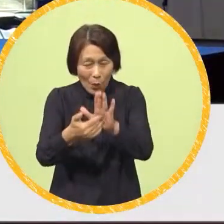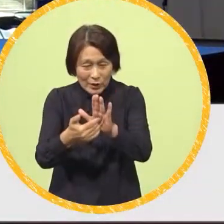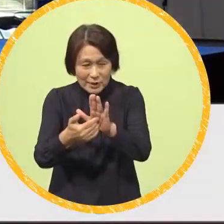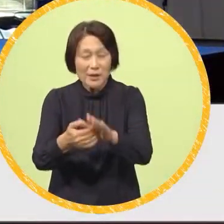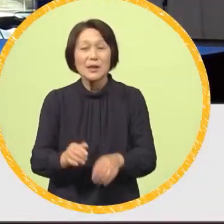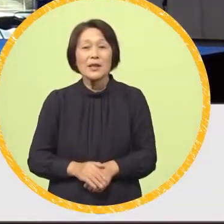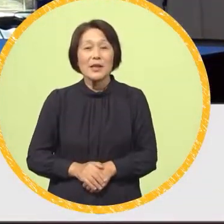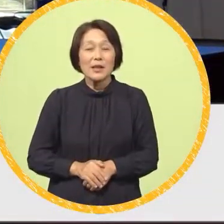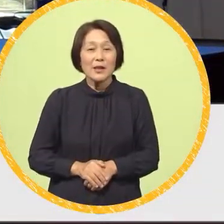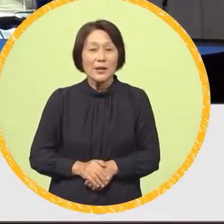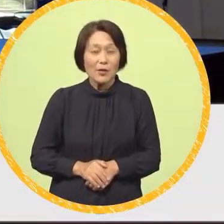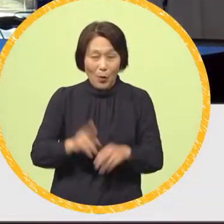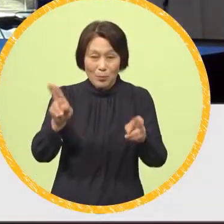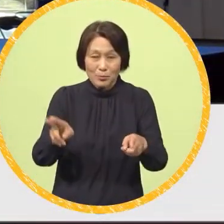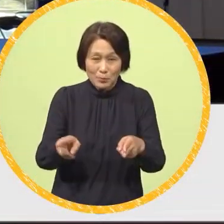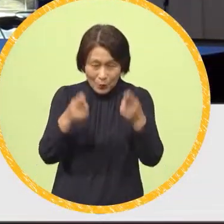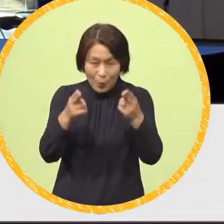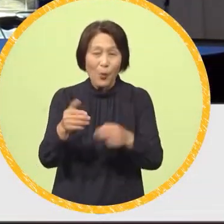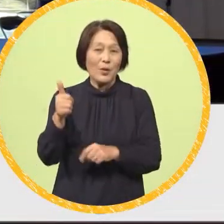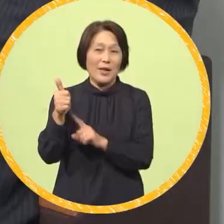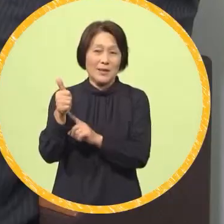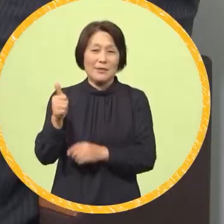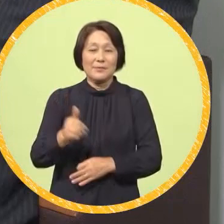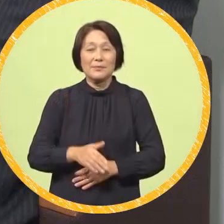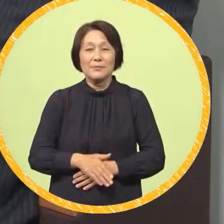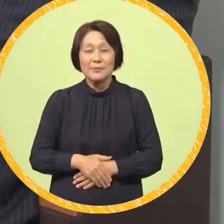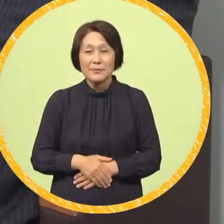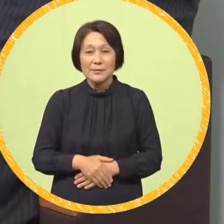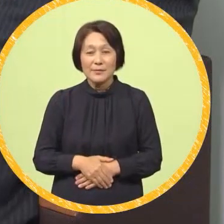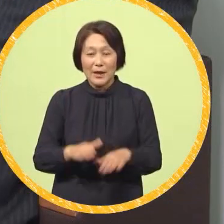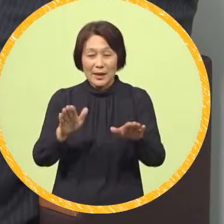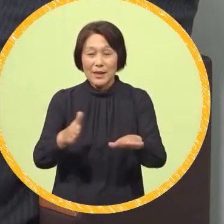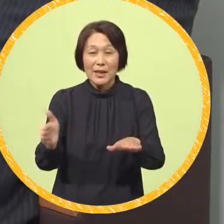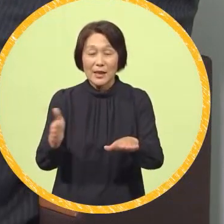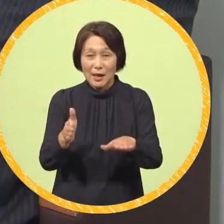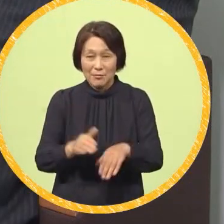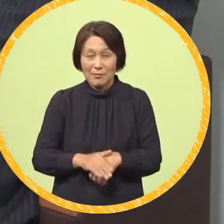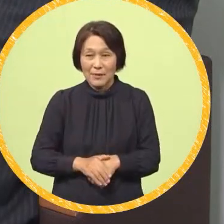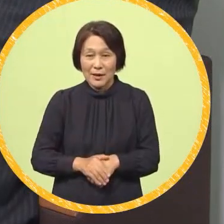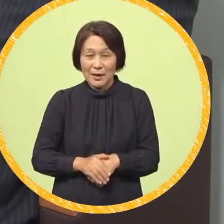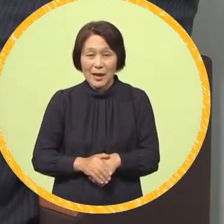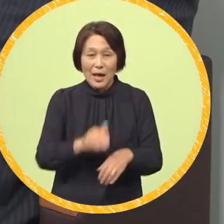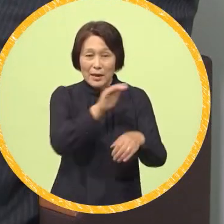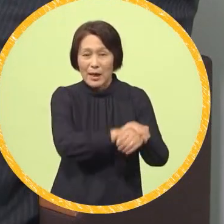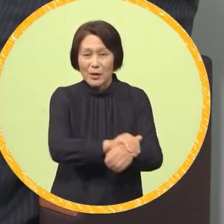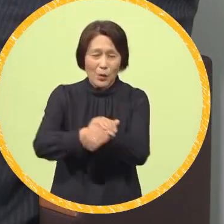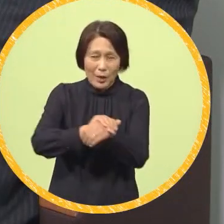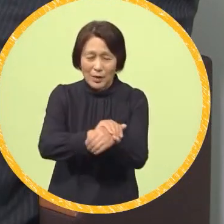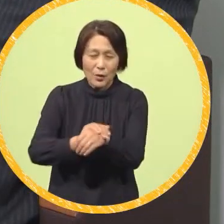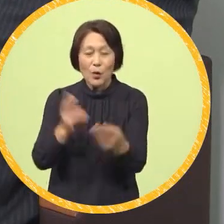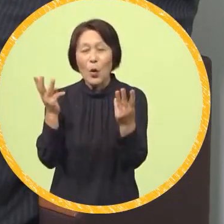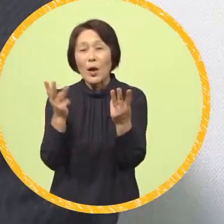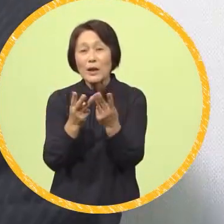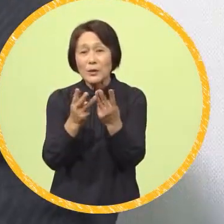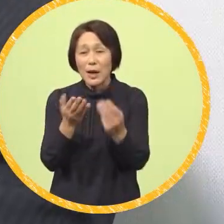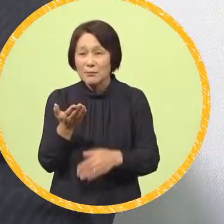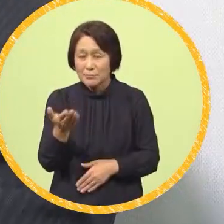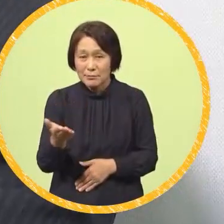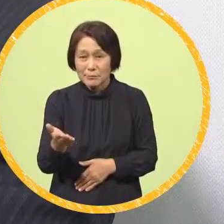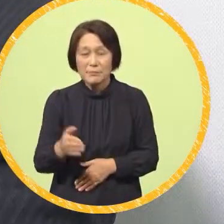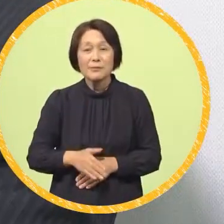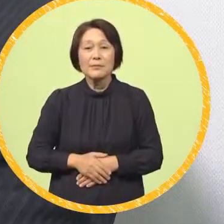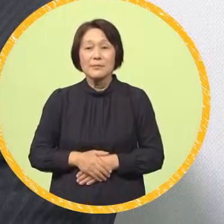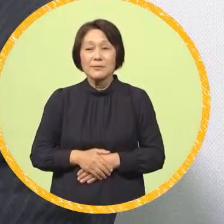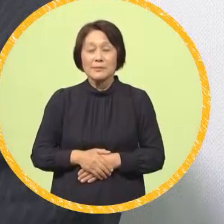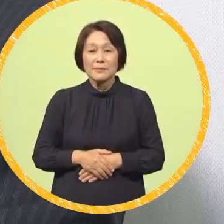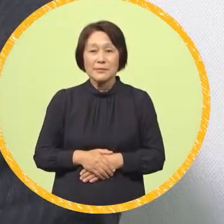法薬物対策のプロなのです。 近年どのぐらいの方が検挙されているんですか。 はい、覚醒剤、大